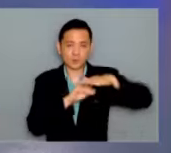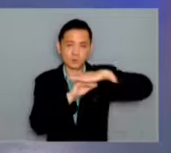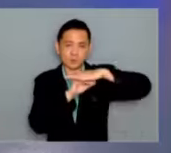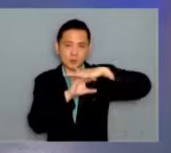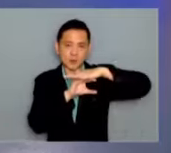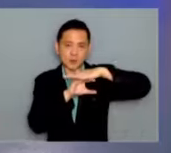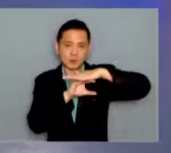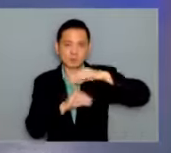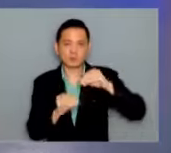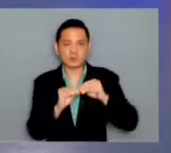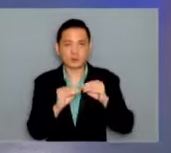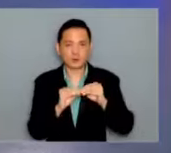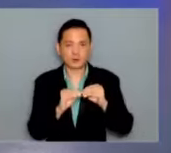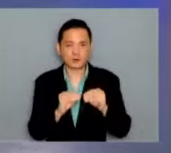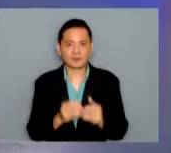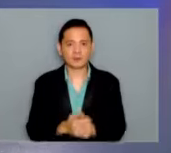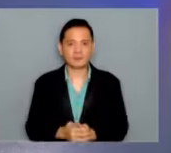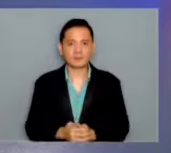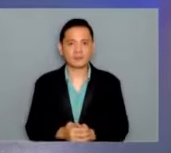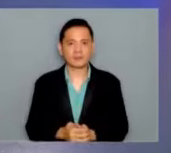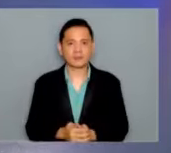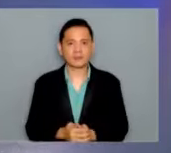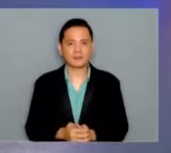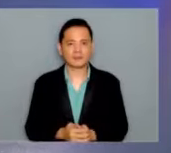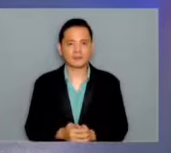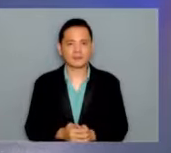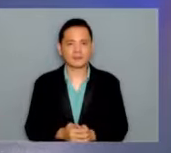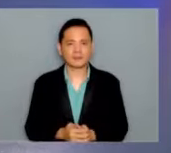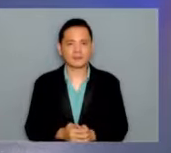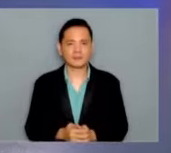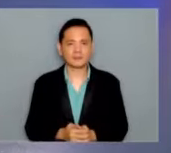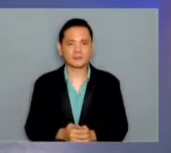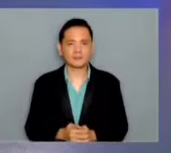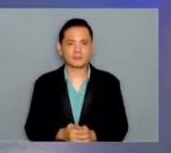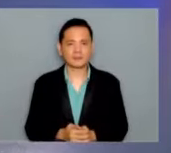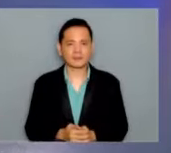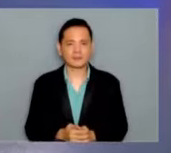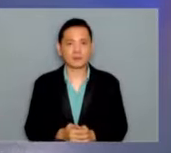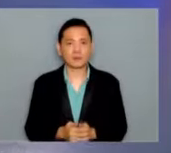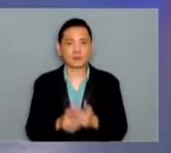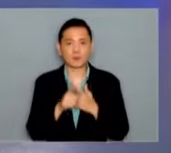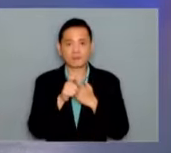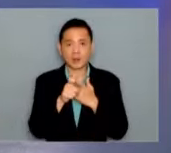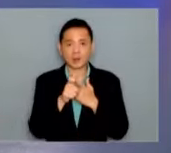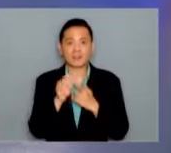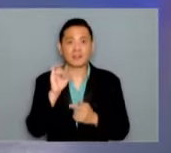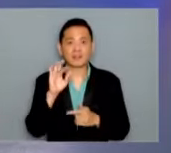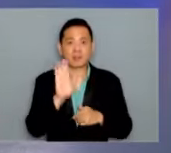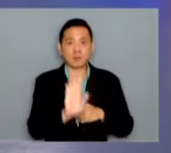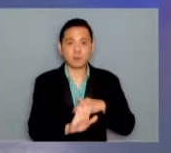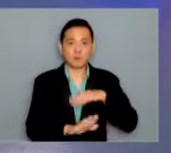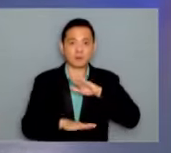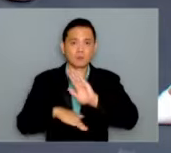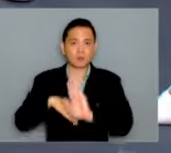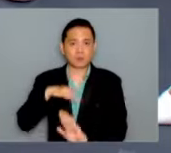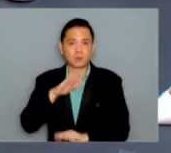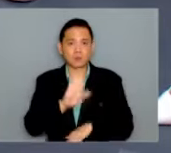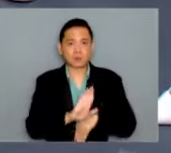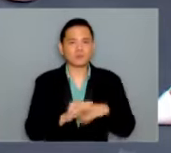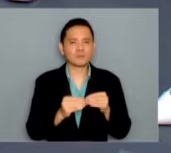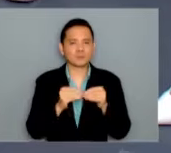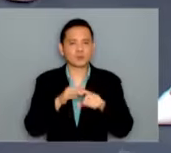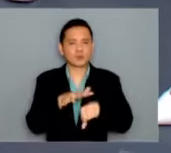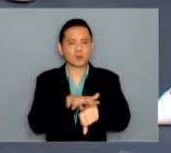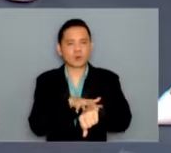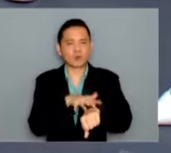yung sakong natin, di ba, mas makapal siya. Kasi yun yung automatic. Pero sa running, mas mabagal siya. Kasi pag ginamit mo yung heel strike, mayroong breaking